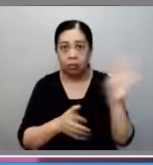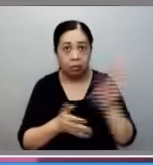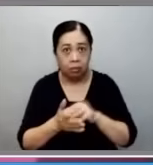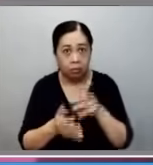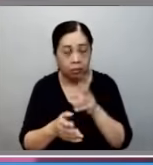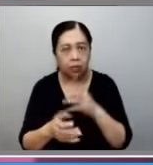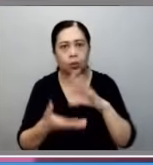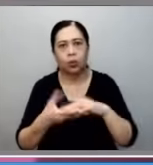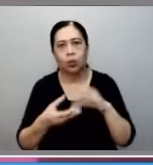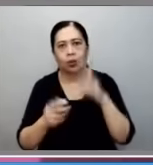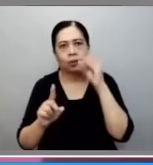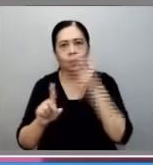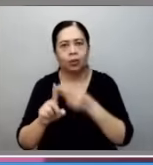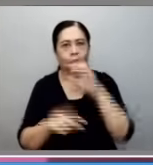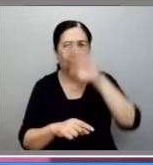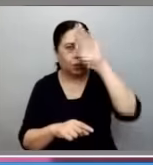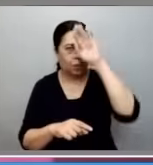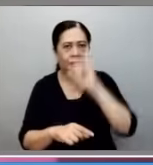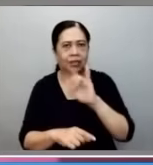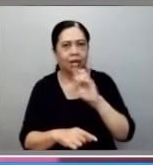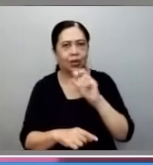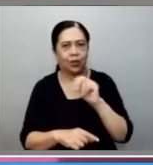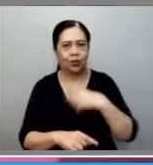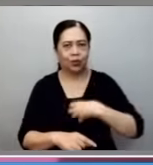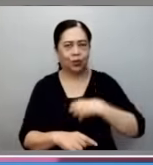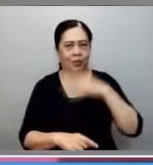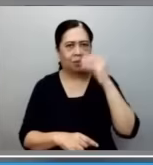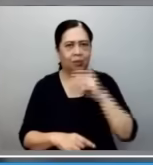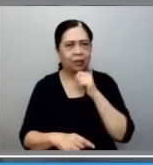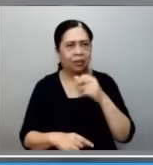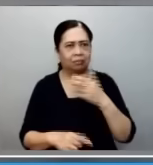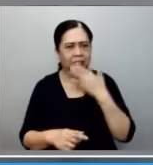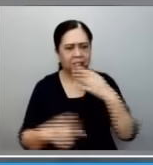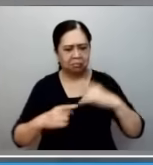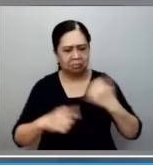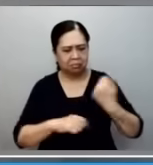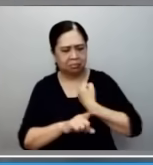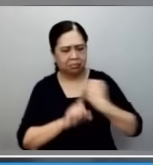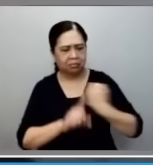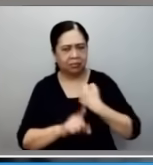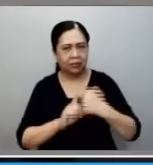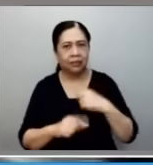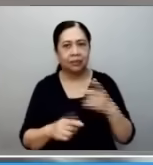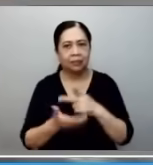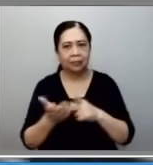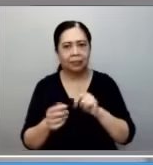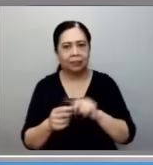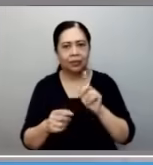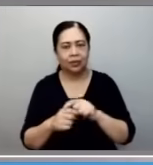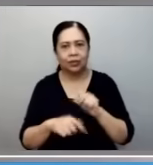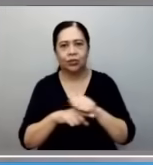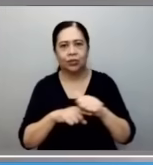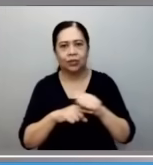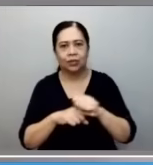ng lalaking tinaguri ang Cuba's Iron Man, hindi naman siya masokista. Mm-hmm. Bahagi raw ang pagpupukpok ng maso sa katawan ng kanyang training noong